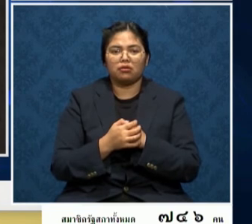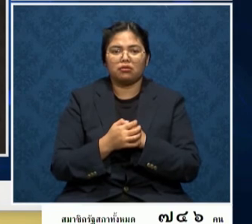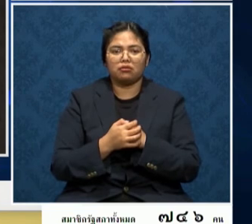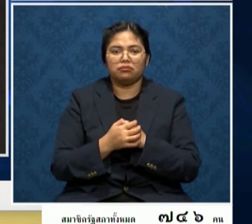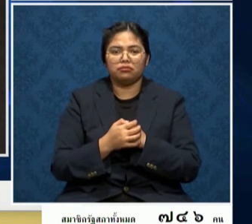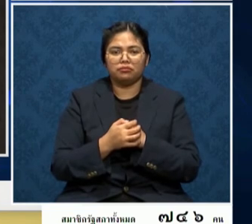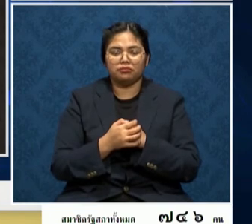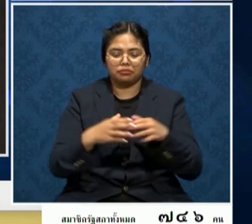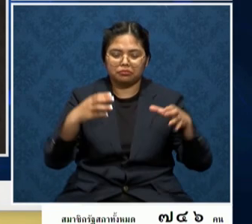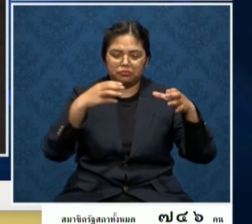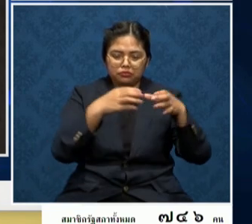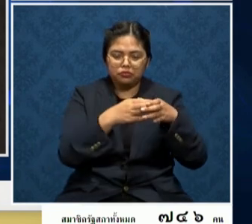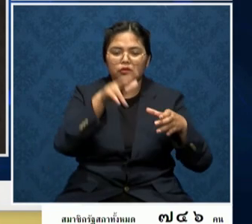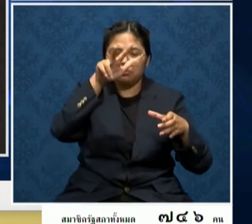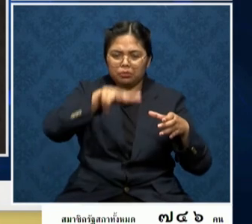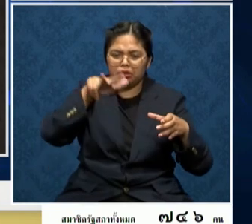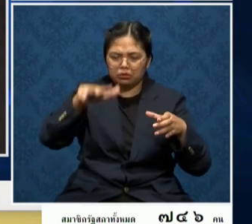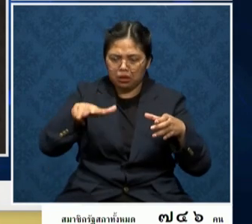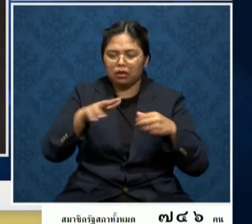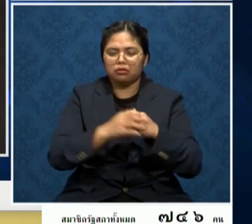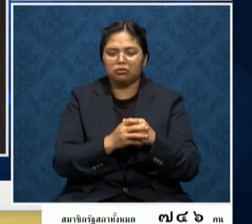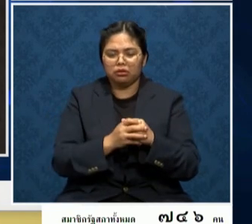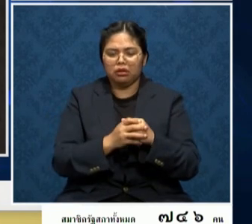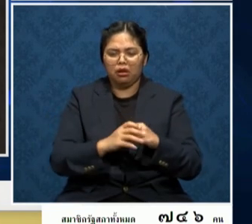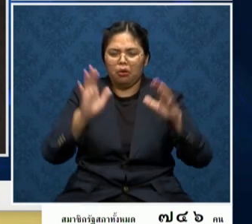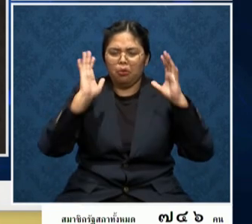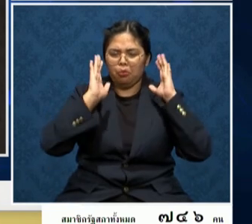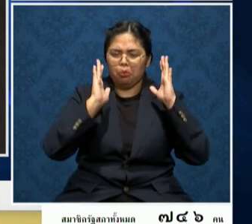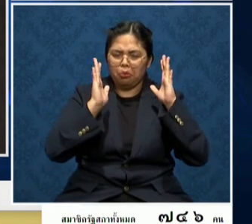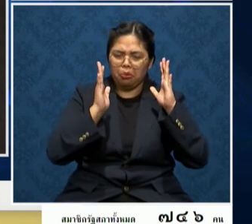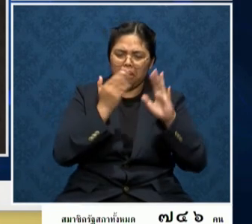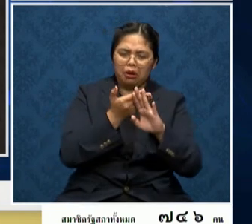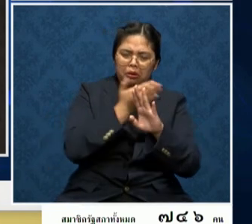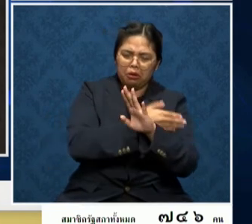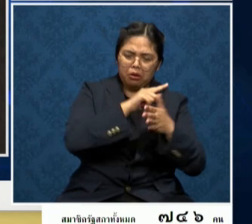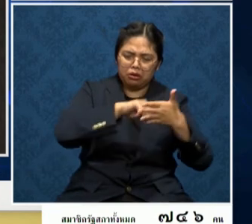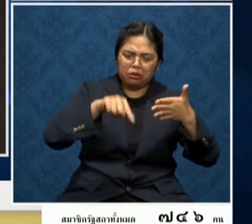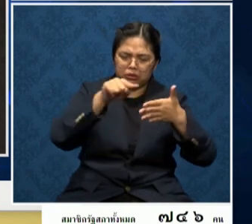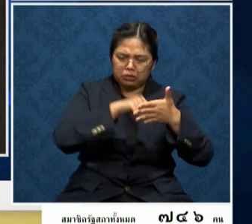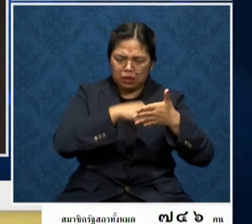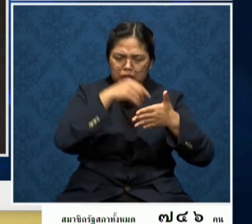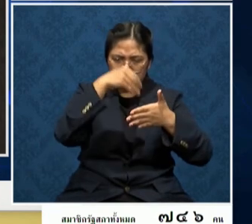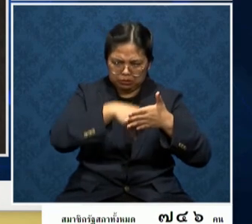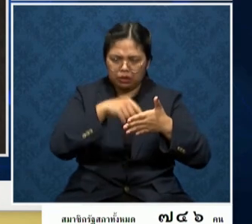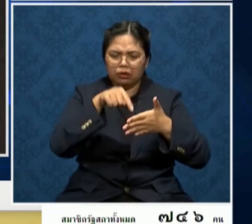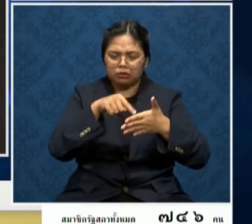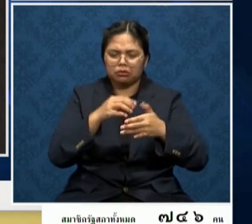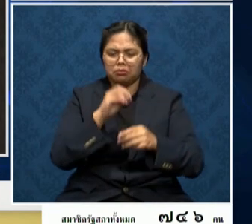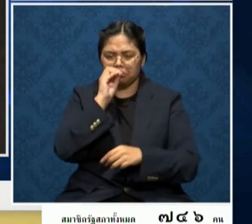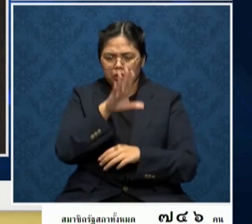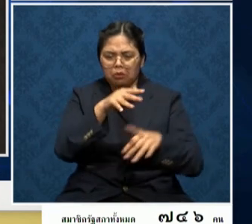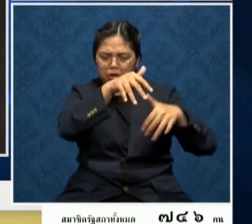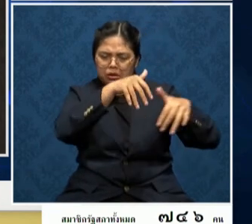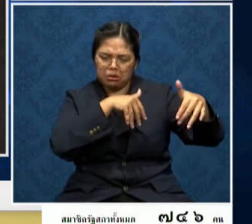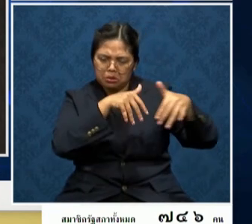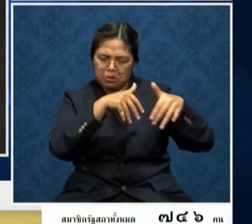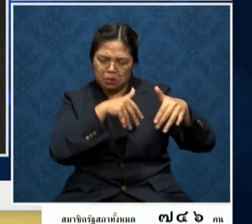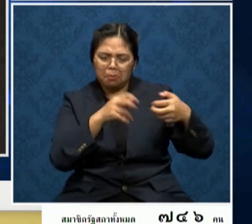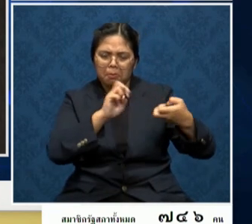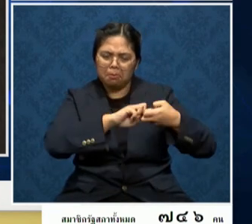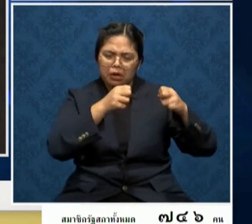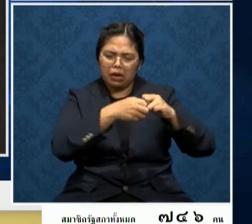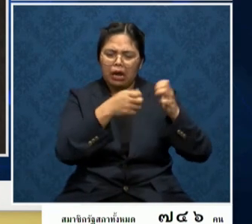เพื่อไทยได้ประกาศนโยบายที่ใช้หาเสียงก่อนเลือกตั้งว่าจะยุติความขัดแย้งเรื่องที่ดินกับราษฎรรายเล็กรายน้อย